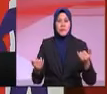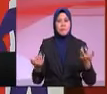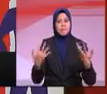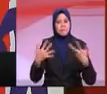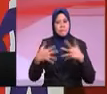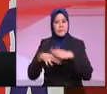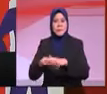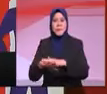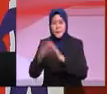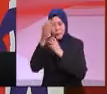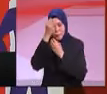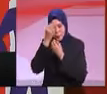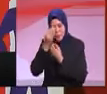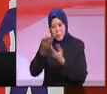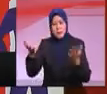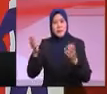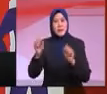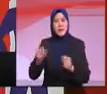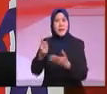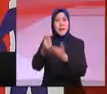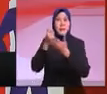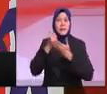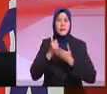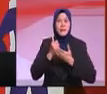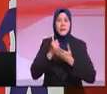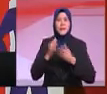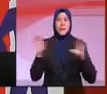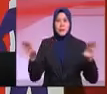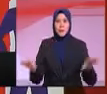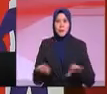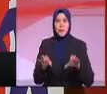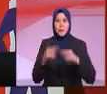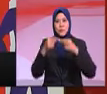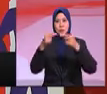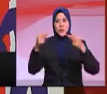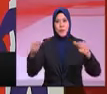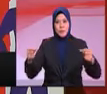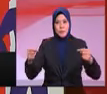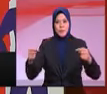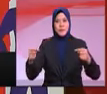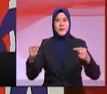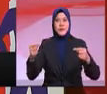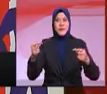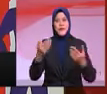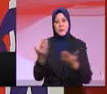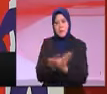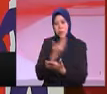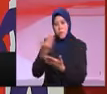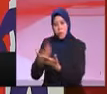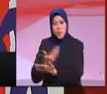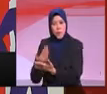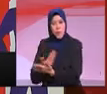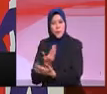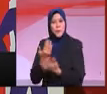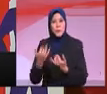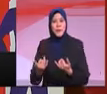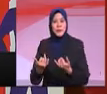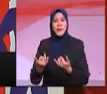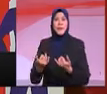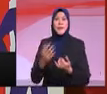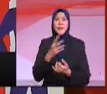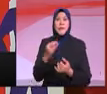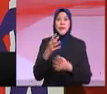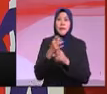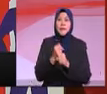kesepaduan maklumat ini untuk membantu kita membuat keputusan yang terkini dan yang mutakhir,